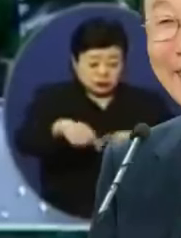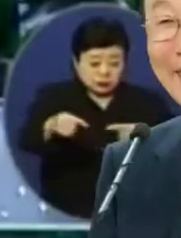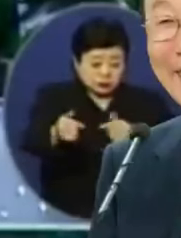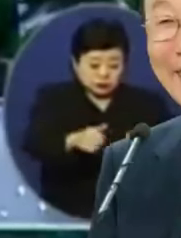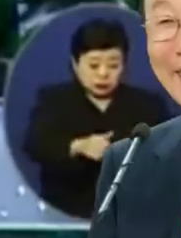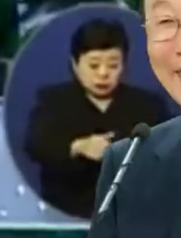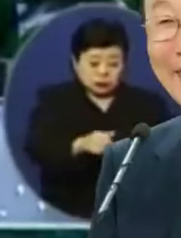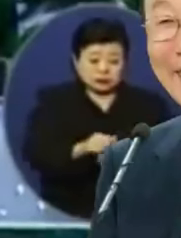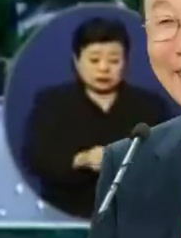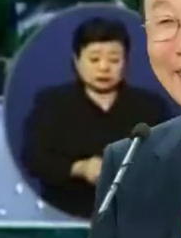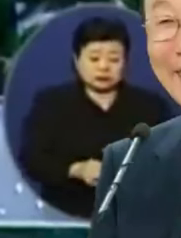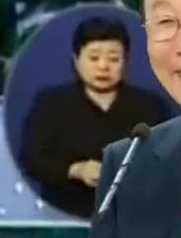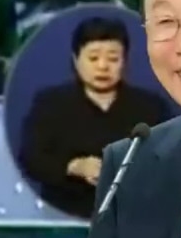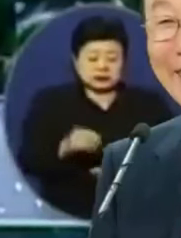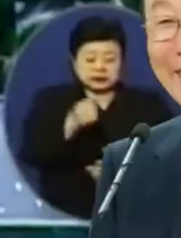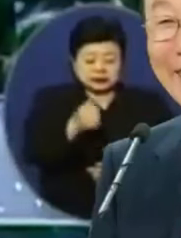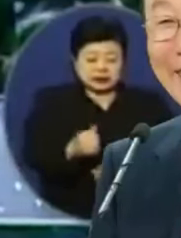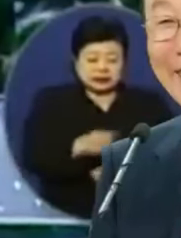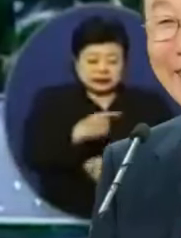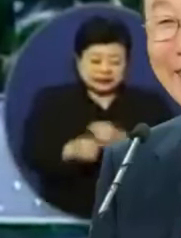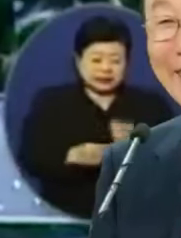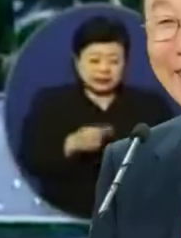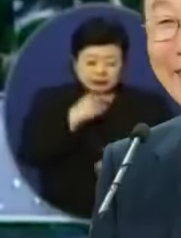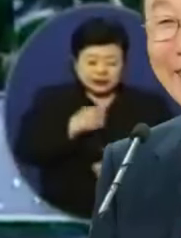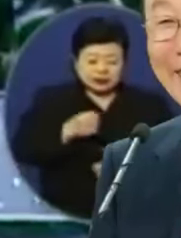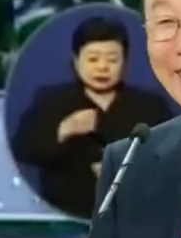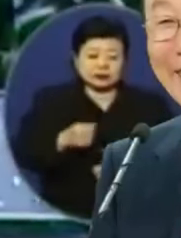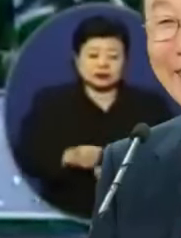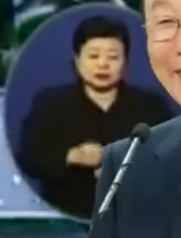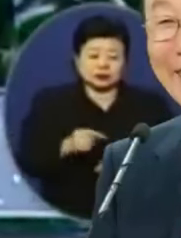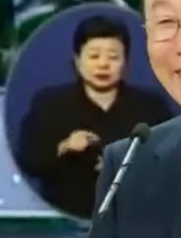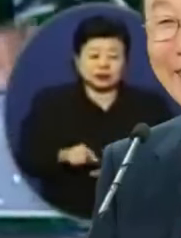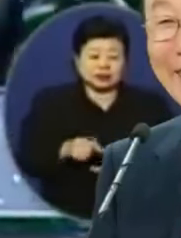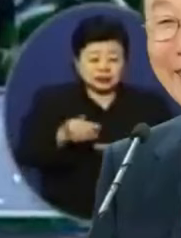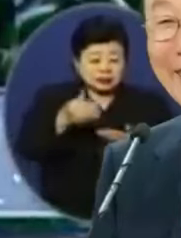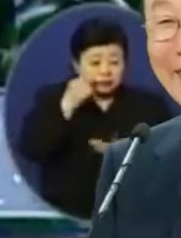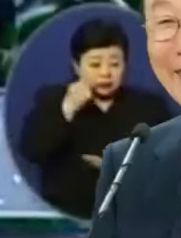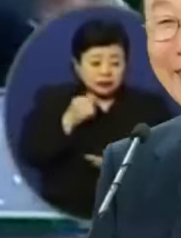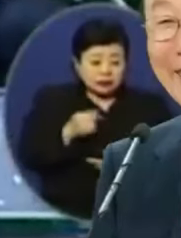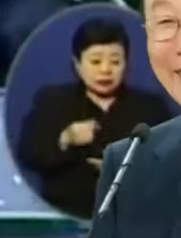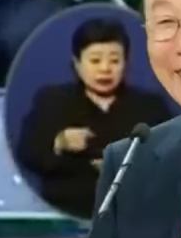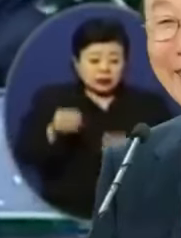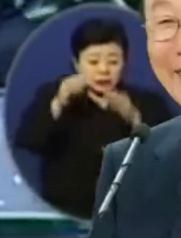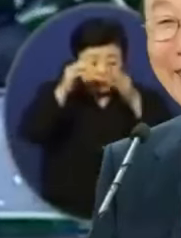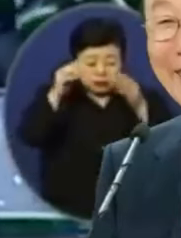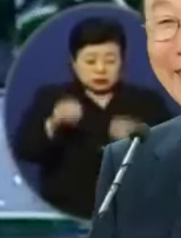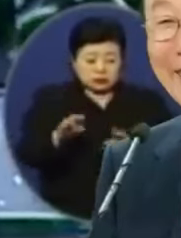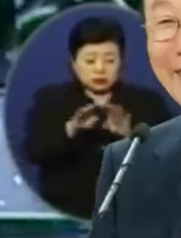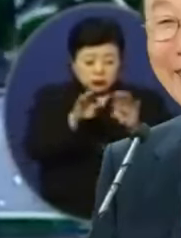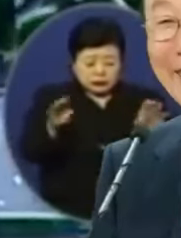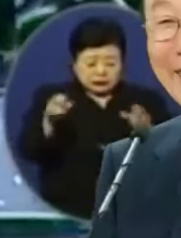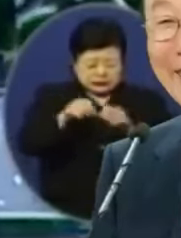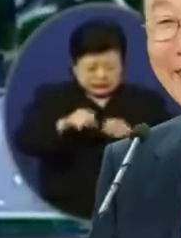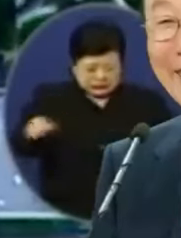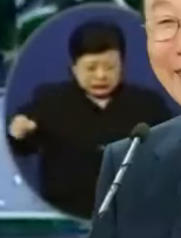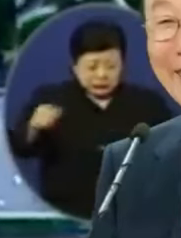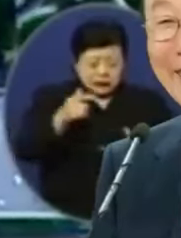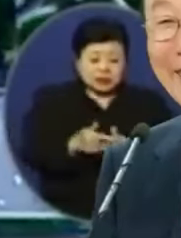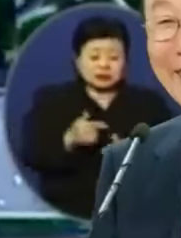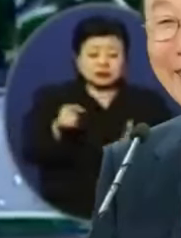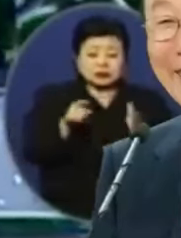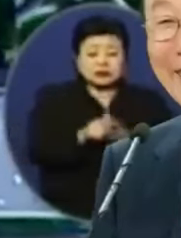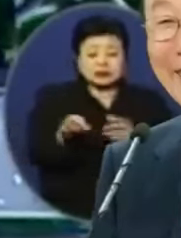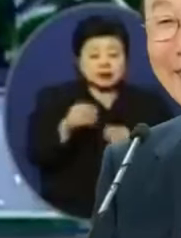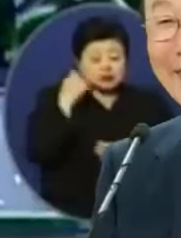제 세상에 1년에 한 번 피를 가지고 들어갔지 보통대 못 들어갑니다. 그 휘장이 찢어졌어요. 이제 누구든지 예수님을